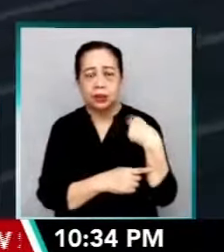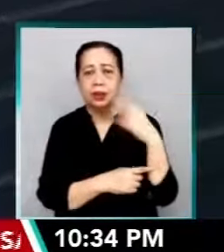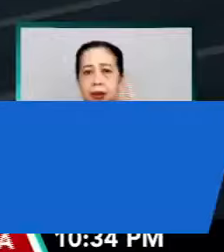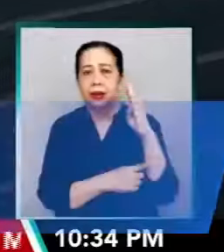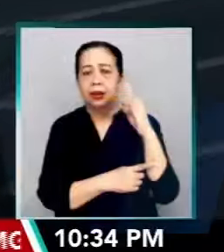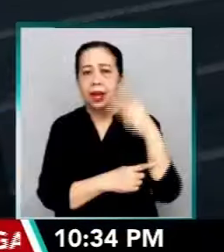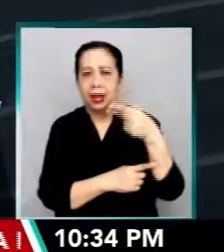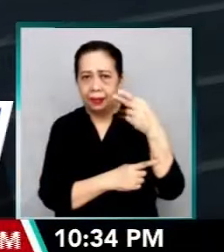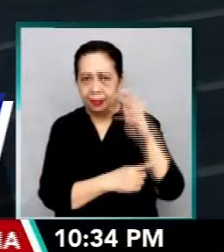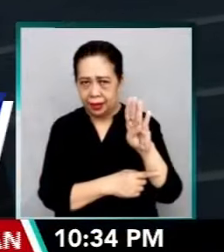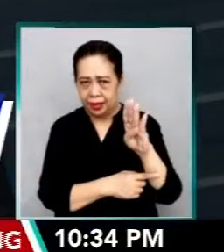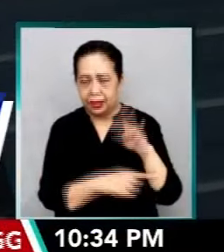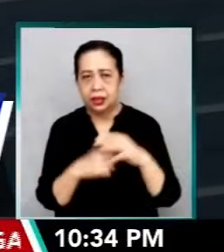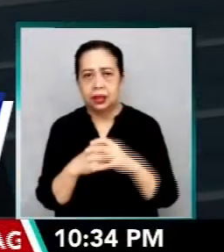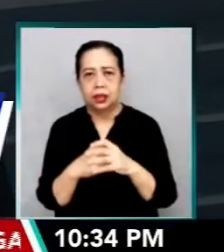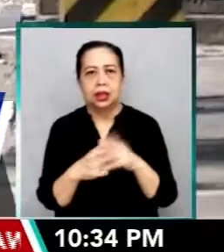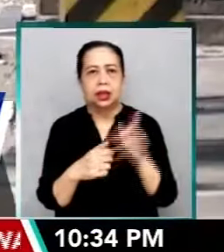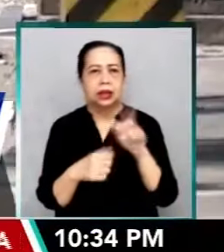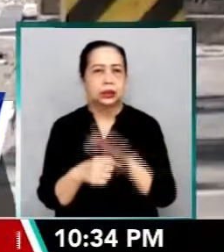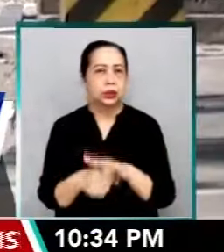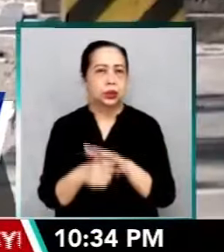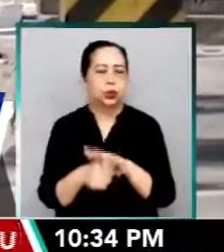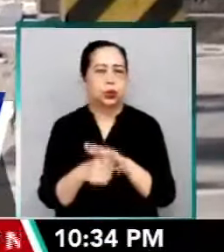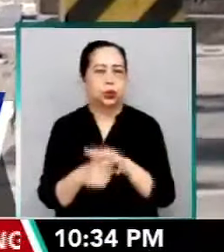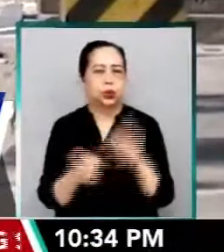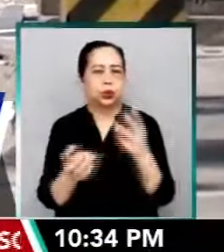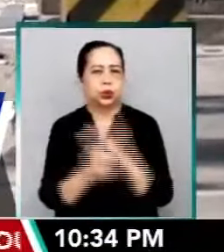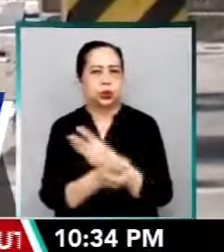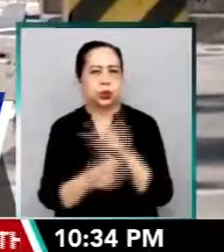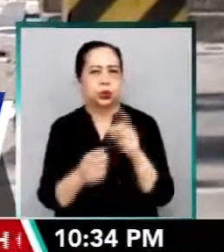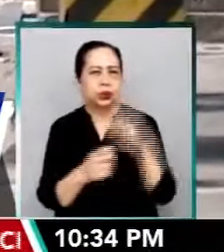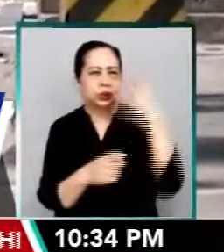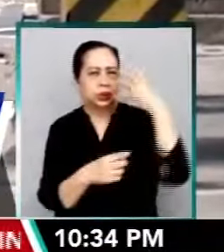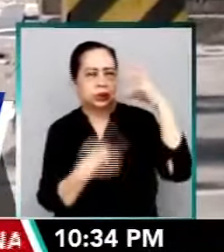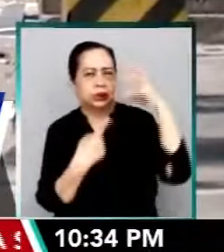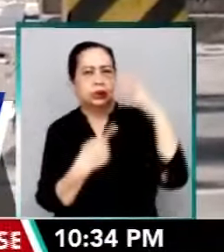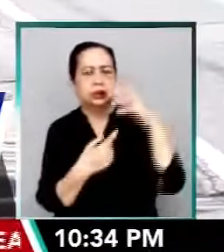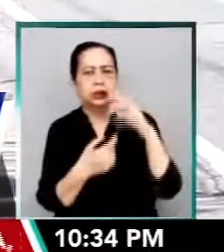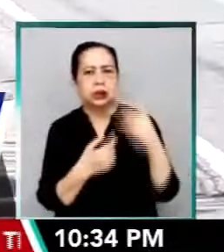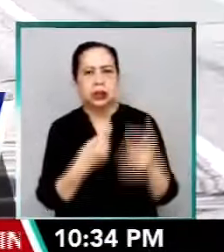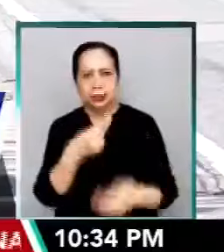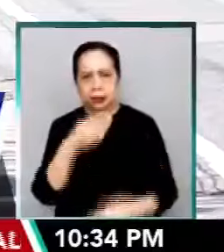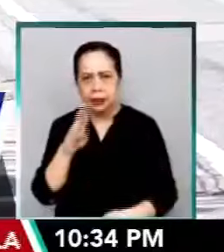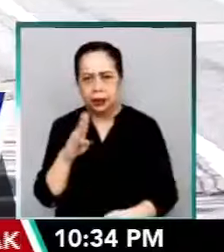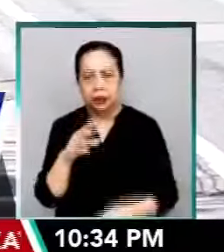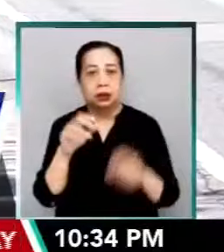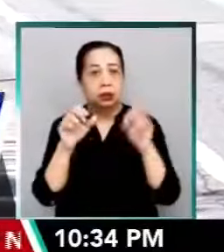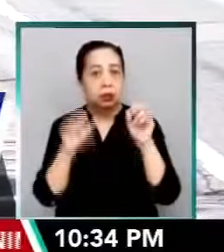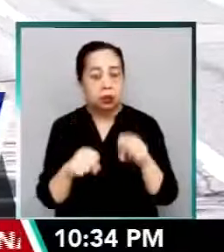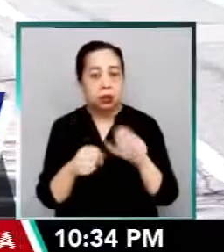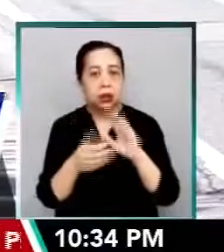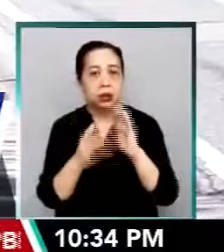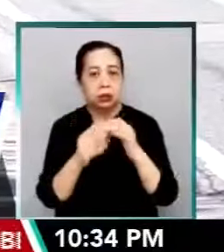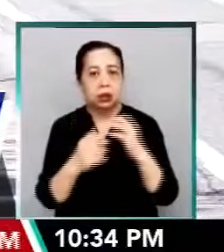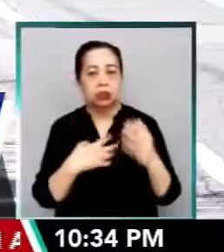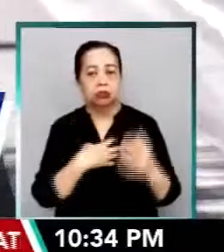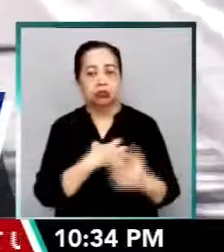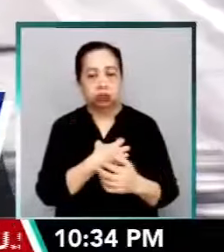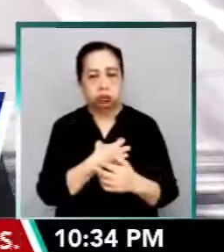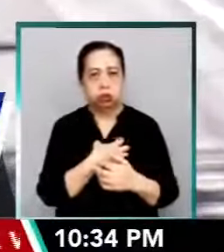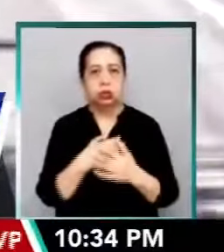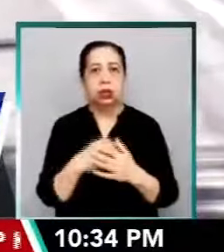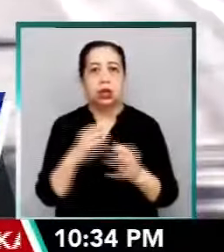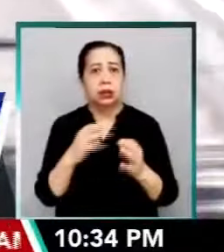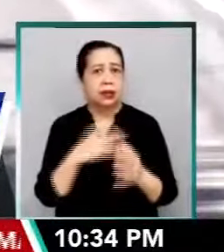isang doktor, stressor o pinapalala ng matinding init ang hypertension na posibleng mauwi sa stroke kung makaramdam